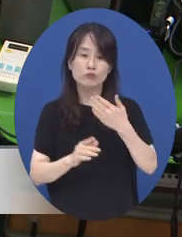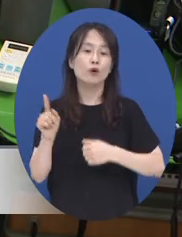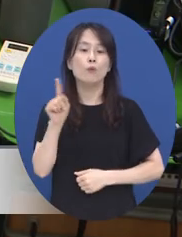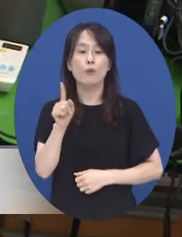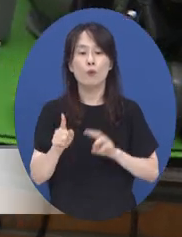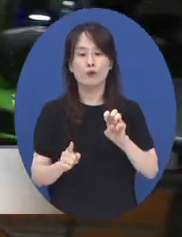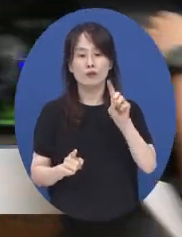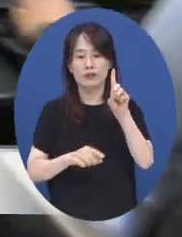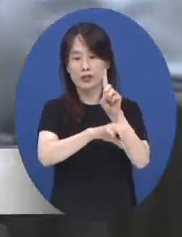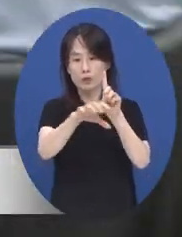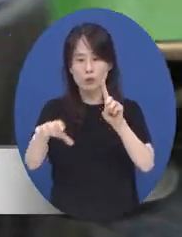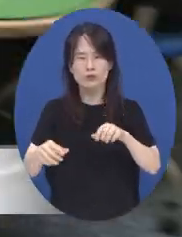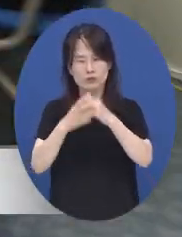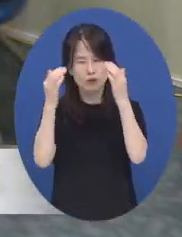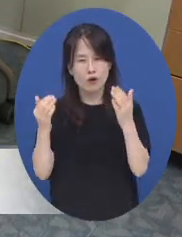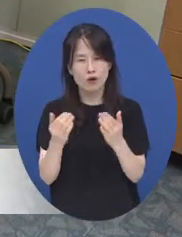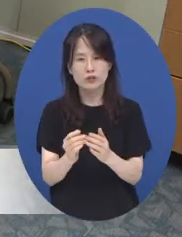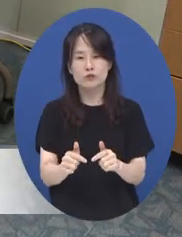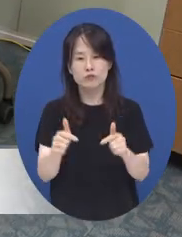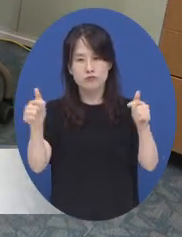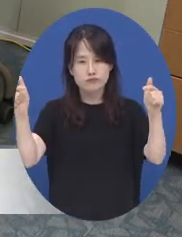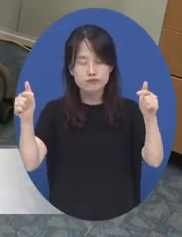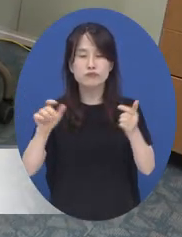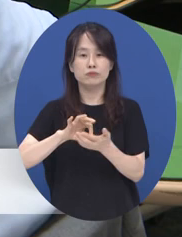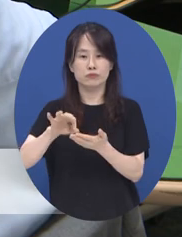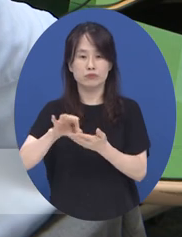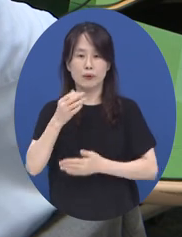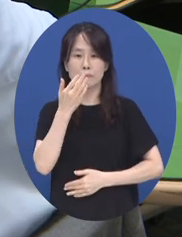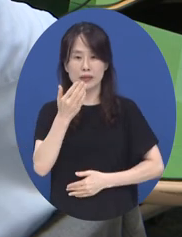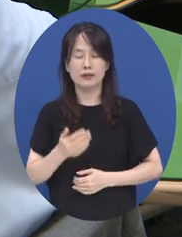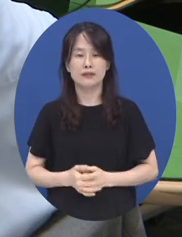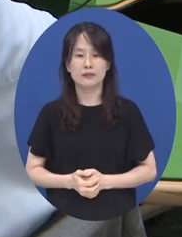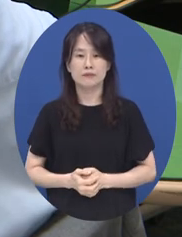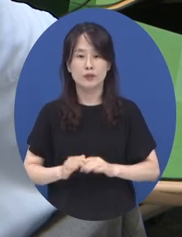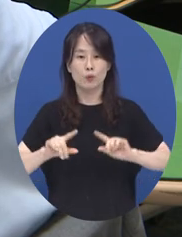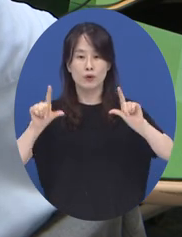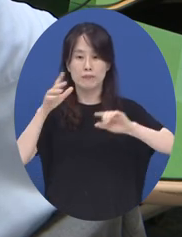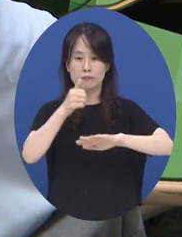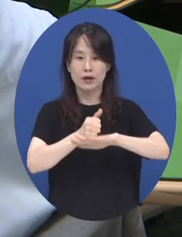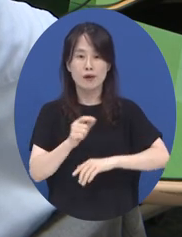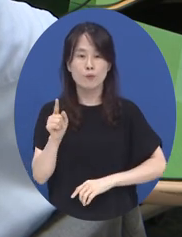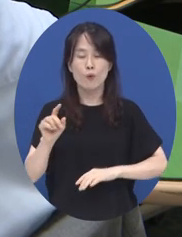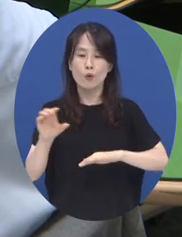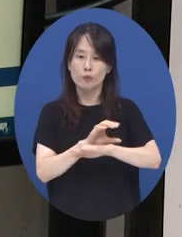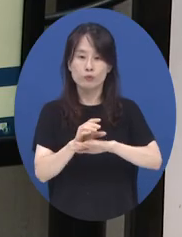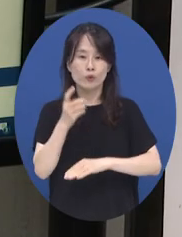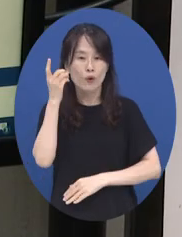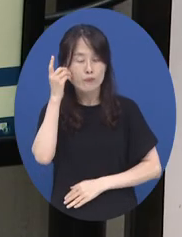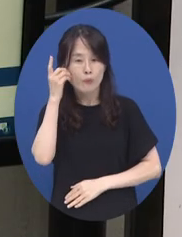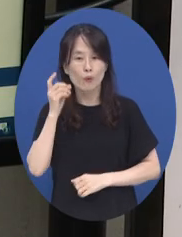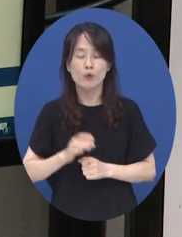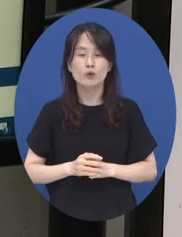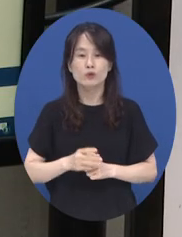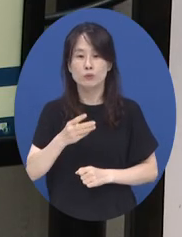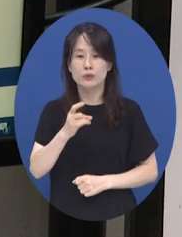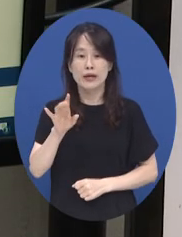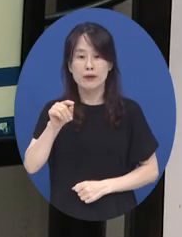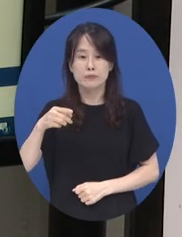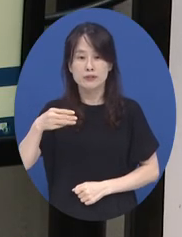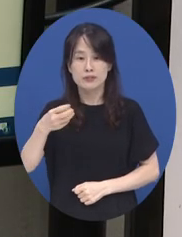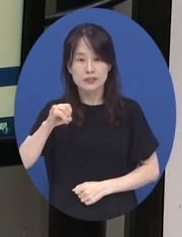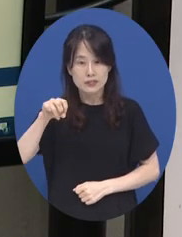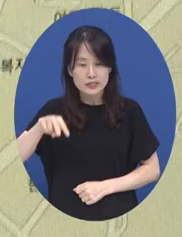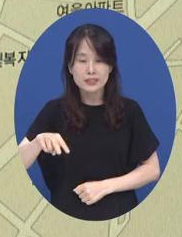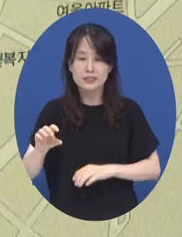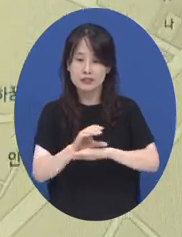경기지역 31개 시 군 전체로 확대 추진에 들어갑니다 올해 말부터는 컴퓨터와 모바일 태블릿 pc 를 통해